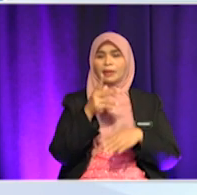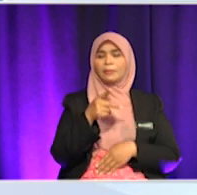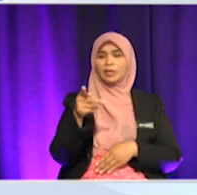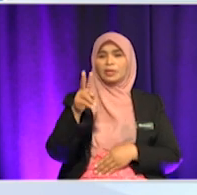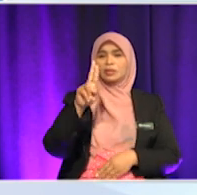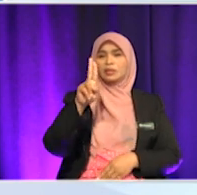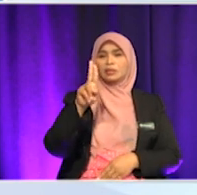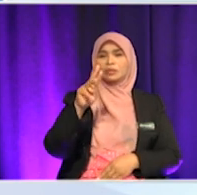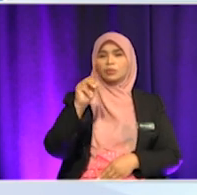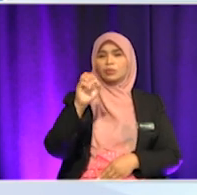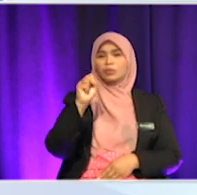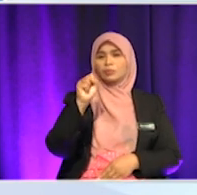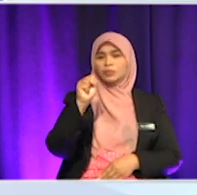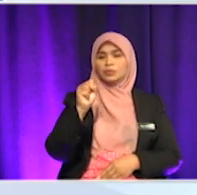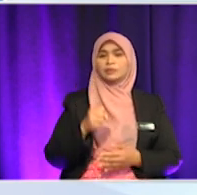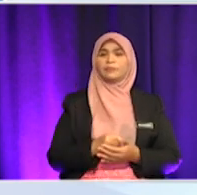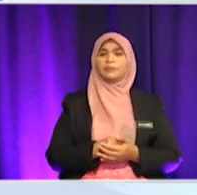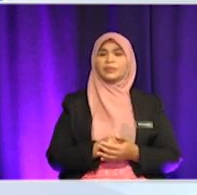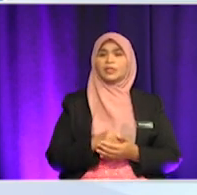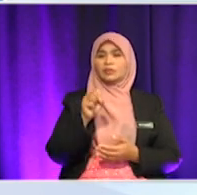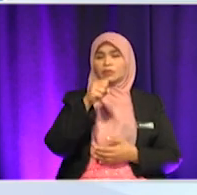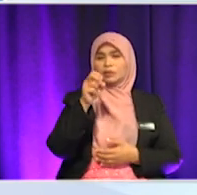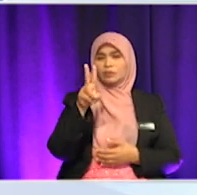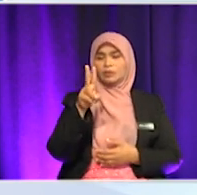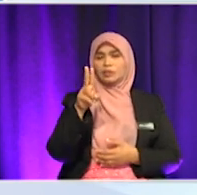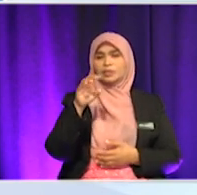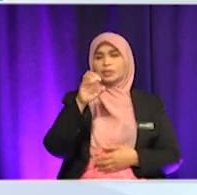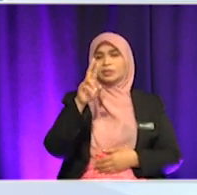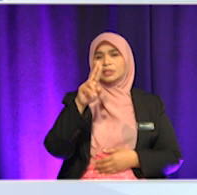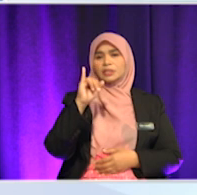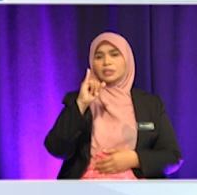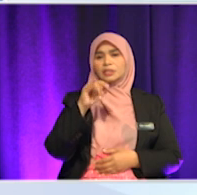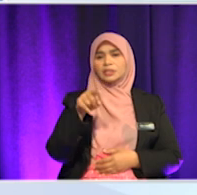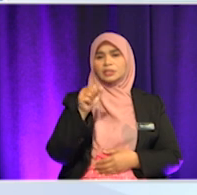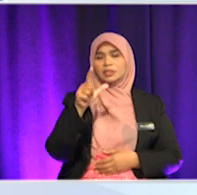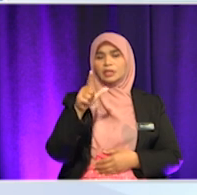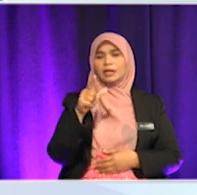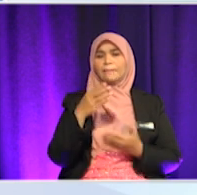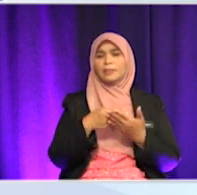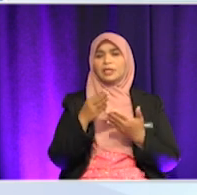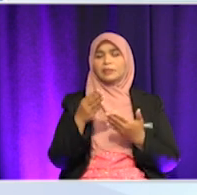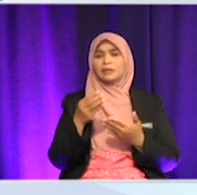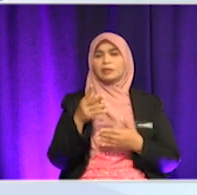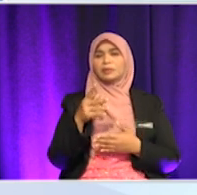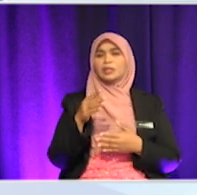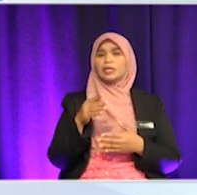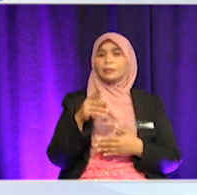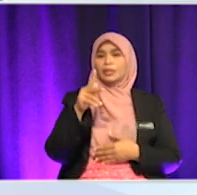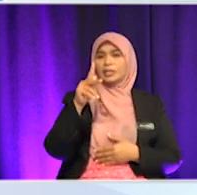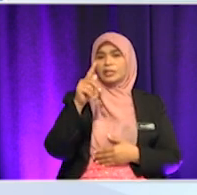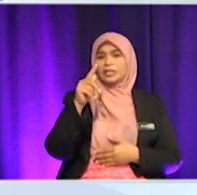pertama. Okey, soalan yang kedua, Encik Rizal membeli beberapa keping tiket dewasa dengan